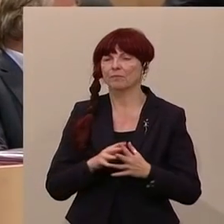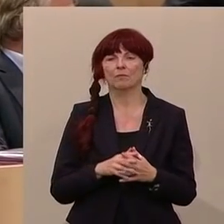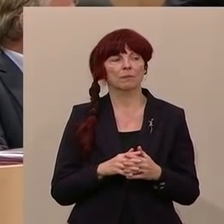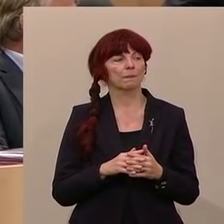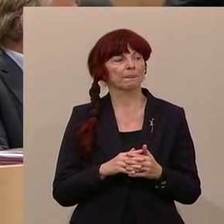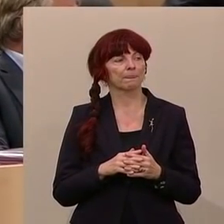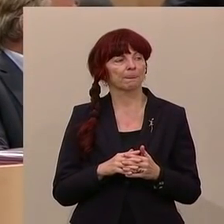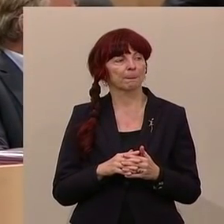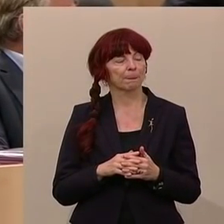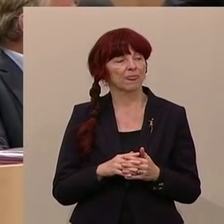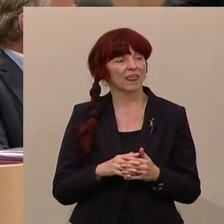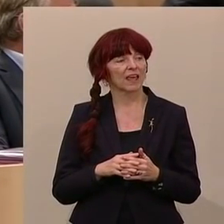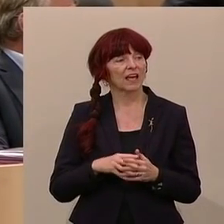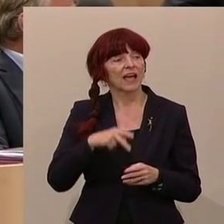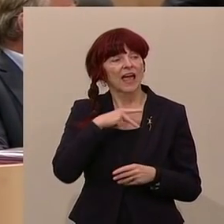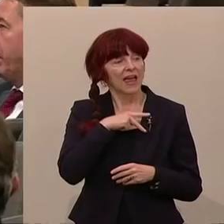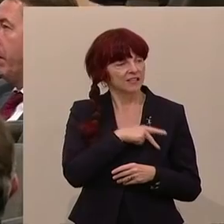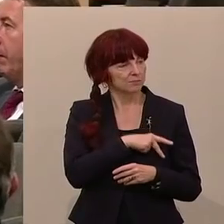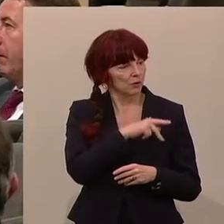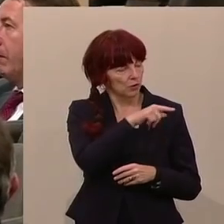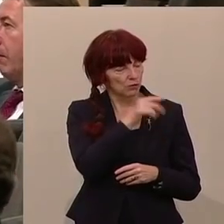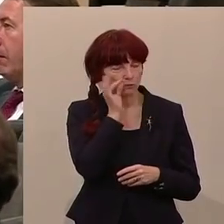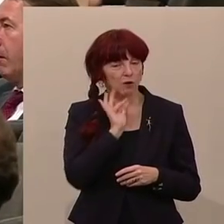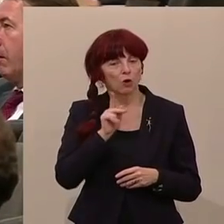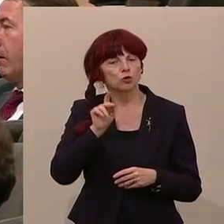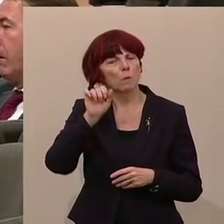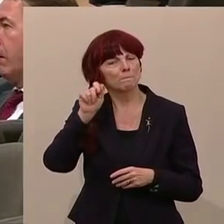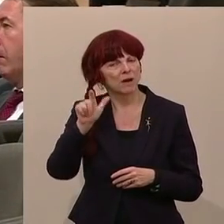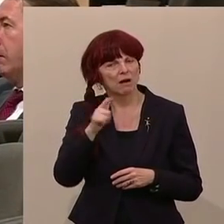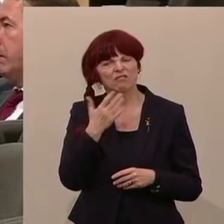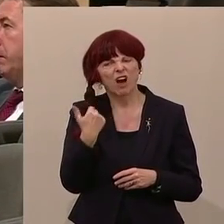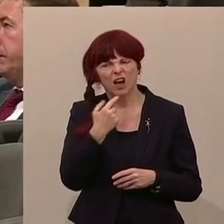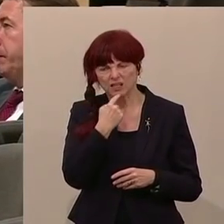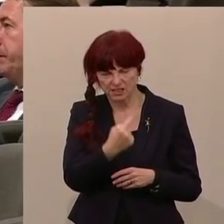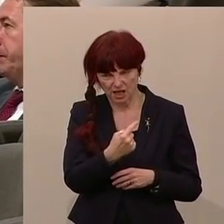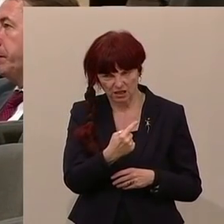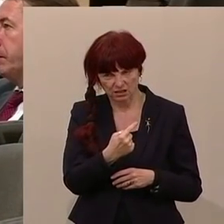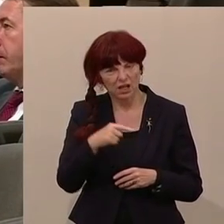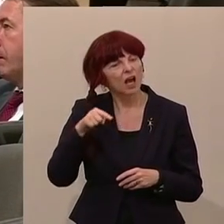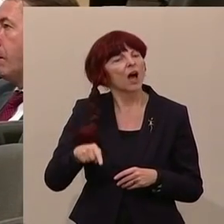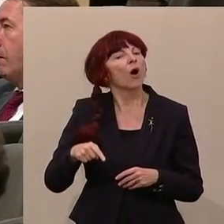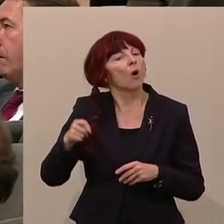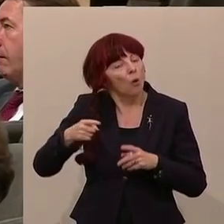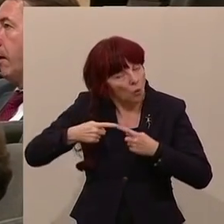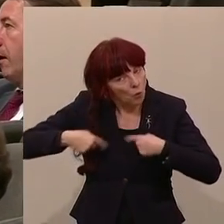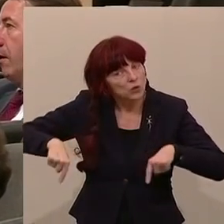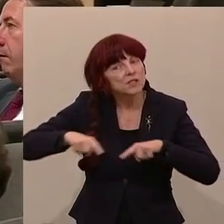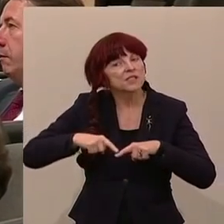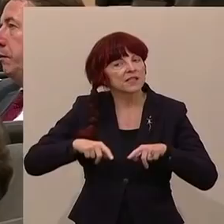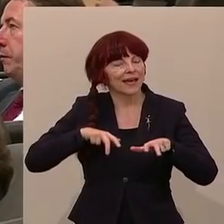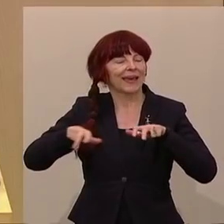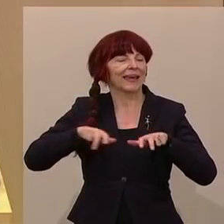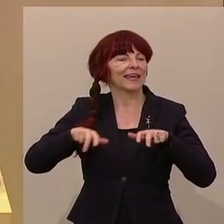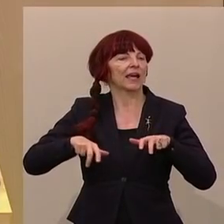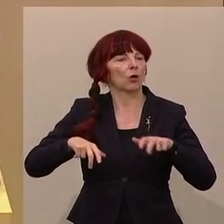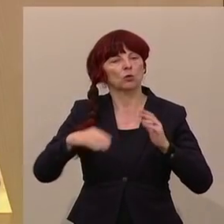die Frau Gruber, Frau der SPÖ, hat in ihrem Eingang ja zitiert aus unserem wunderbaren und für Österreich sehr wichtigen Regierungsprogramm, dass wir zum